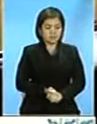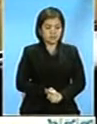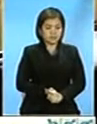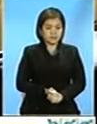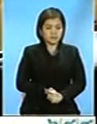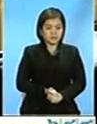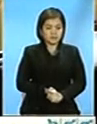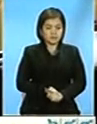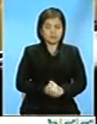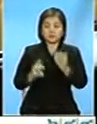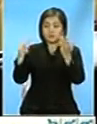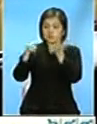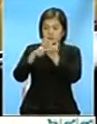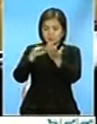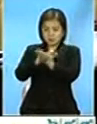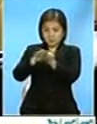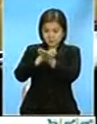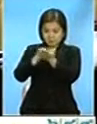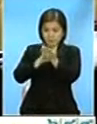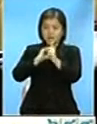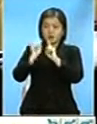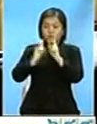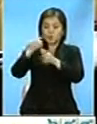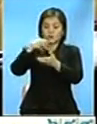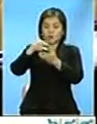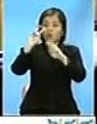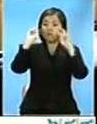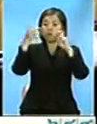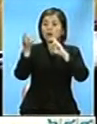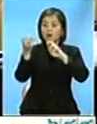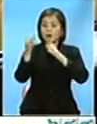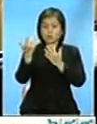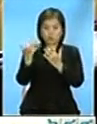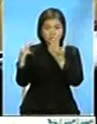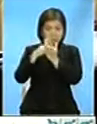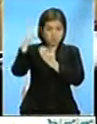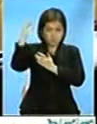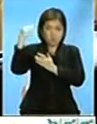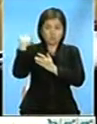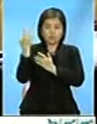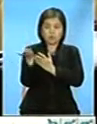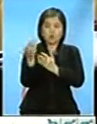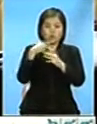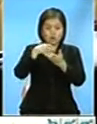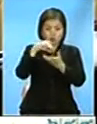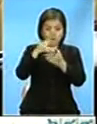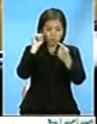ริงๆฮะเอาอยู่ในประเด็นของเราดีกว่าครับเดี๋ยวก็มีคนประท้วงนะครับเอาเข้าประเด็นดีกว่ามั้